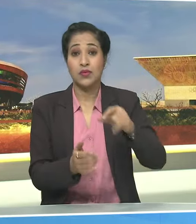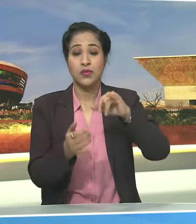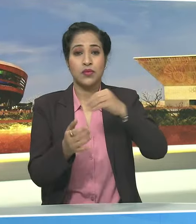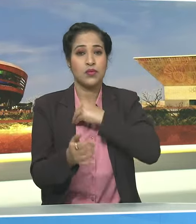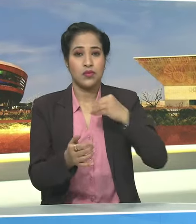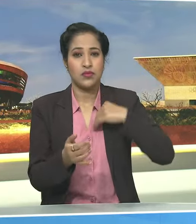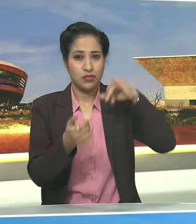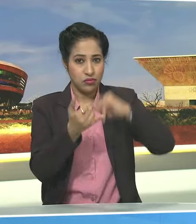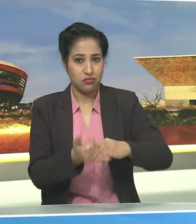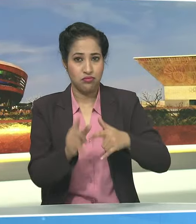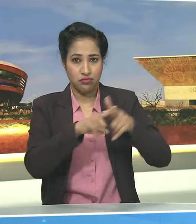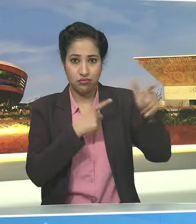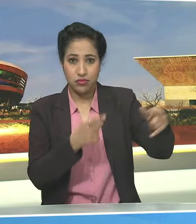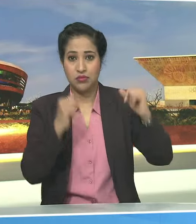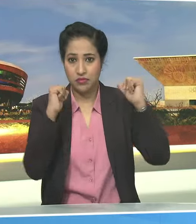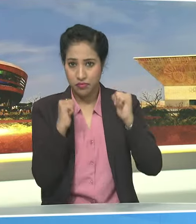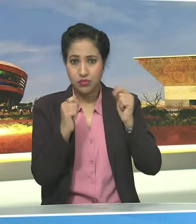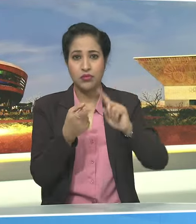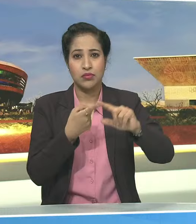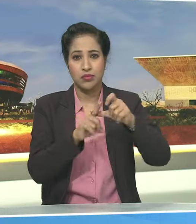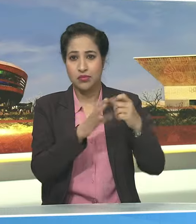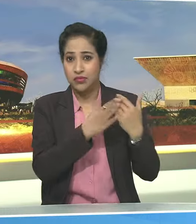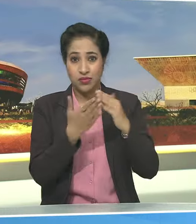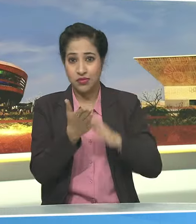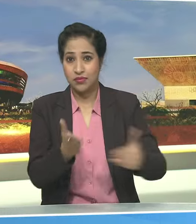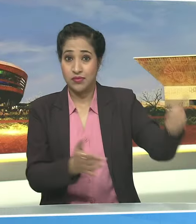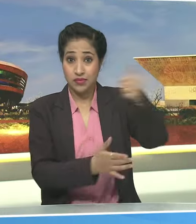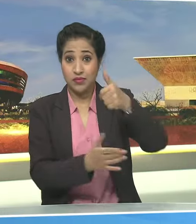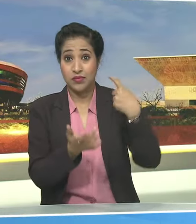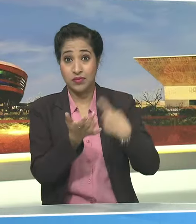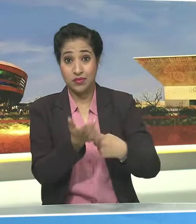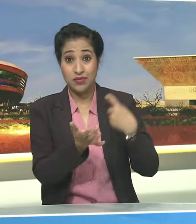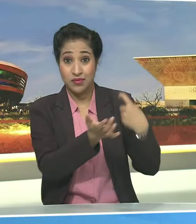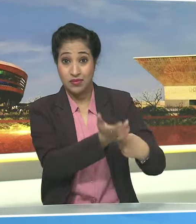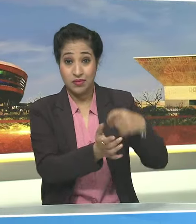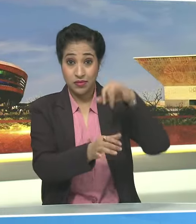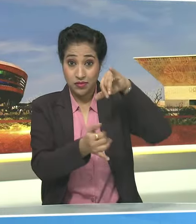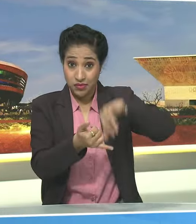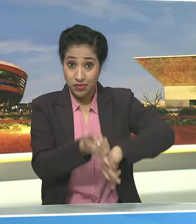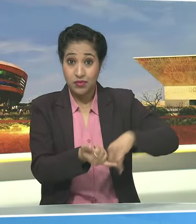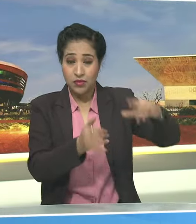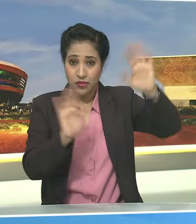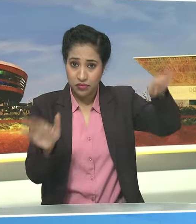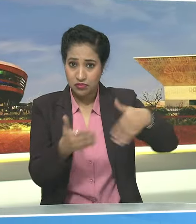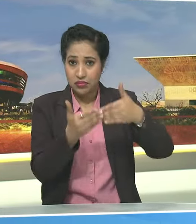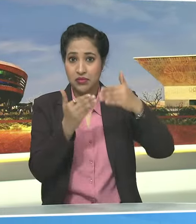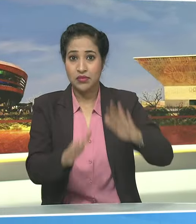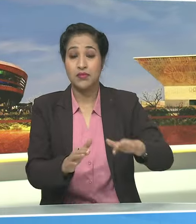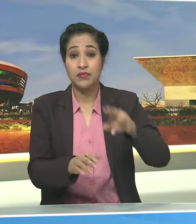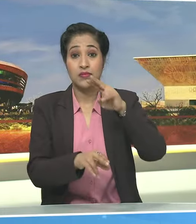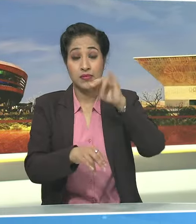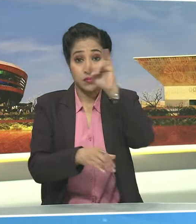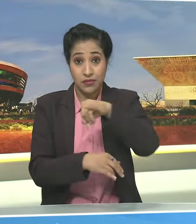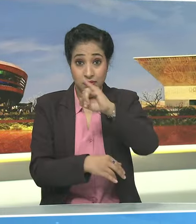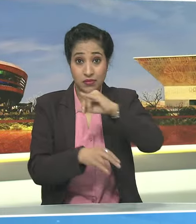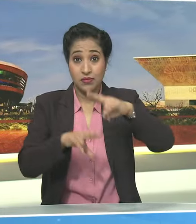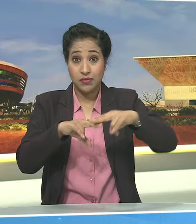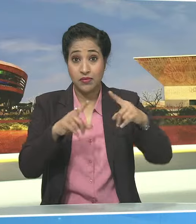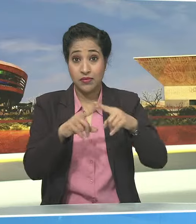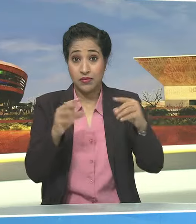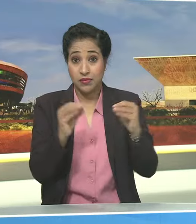बैठक के साथ-साथ शिक्षा राज्यमंत्री राजकुमार रंजन सिंह से मुलाकात करेंगे 6 फरवरी को वह